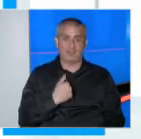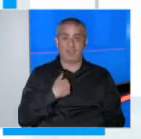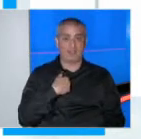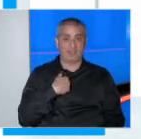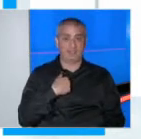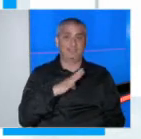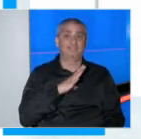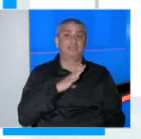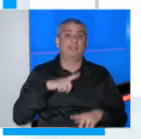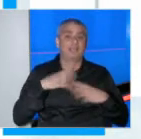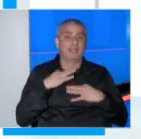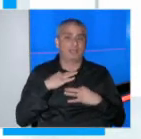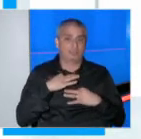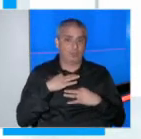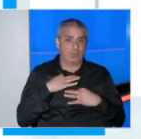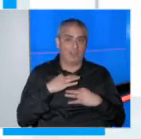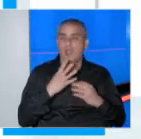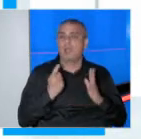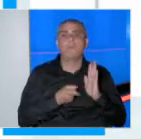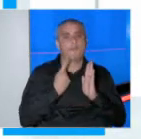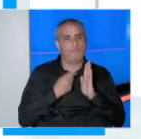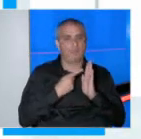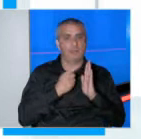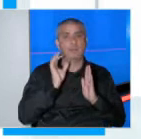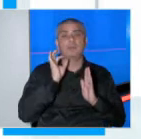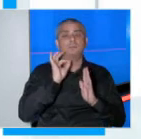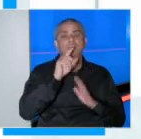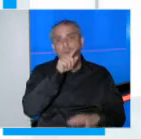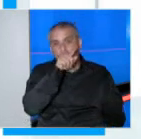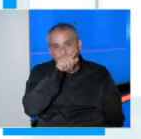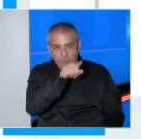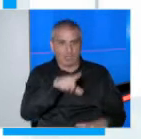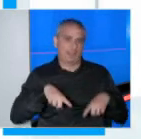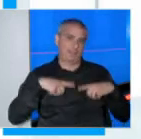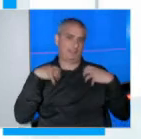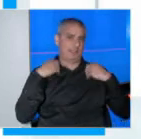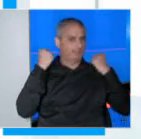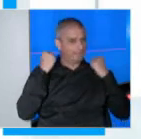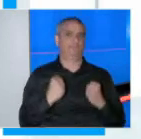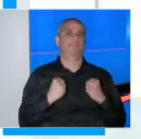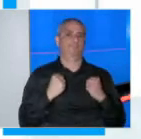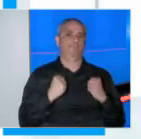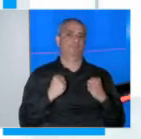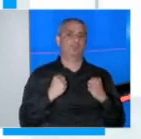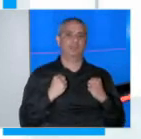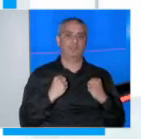יקרה, הוא כותב, סיכנתי את חיי אין ספור פעמים כדי...